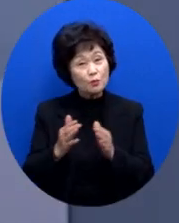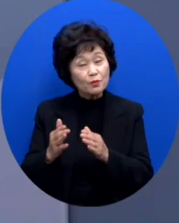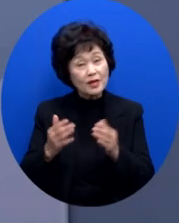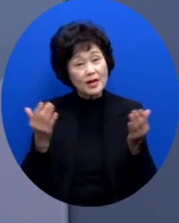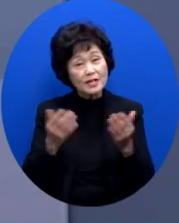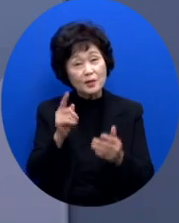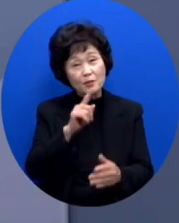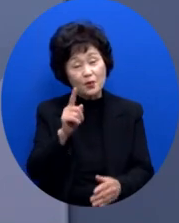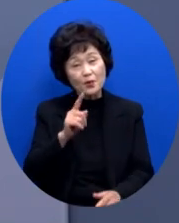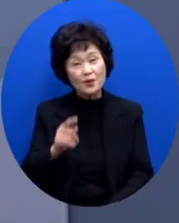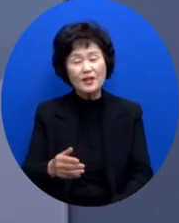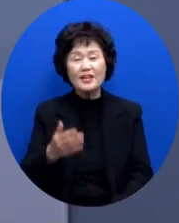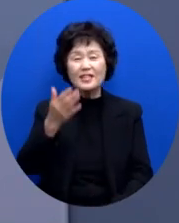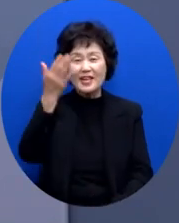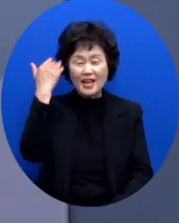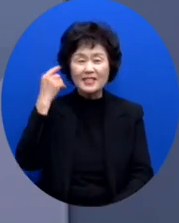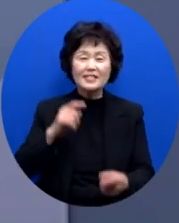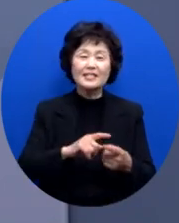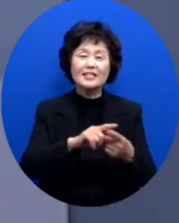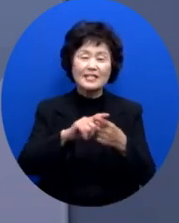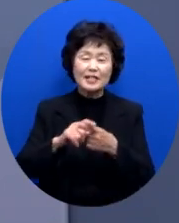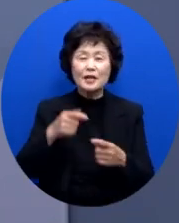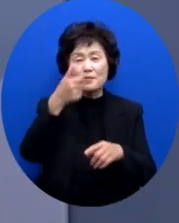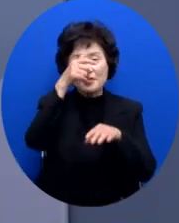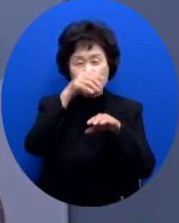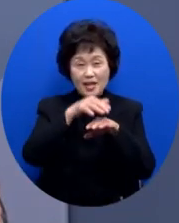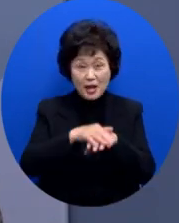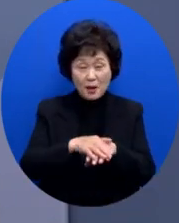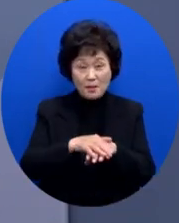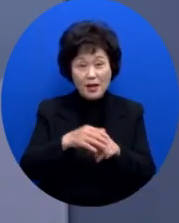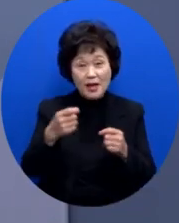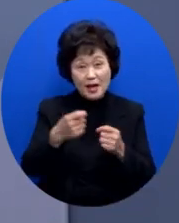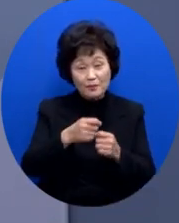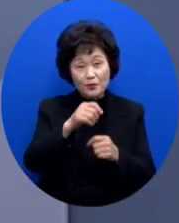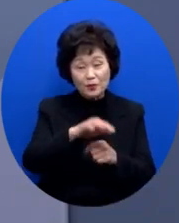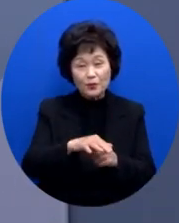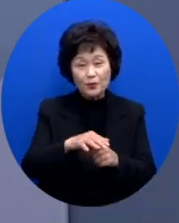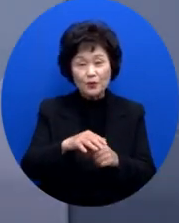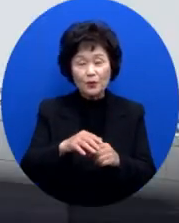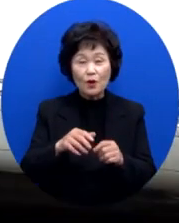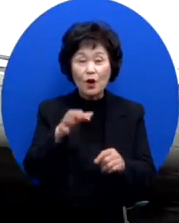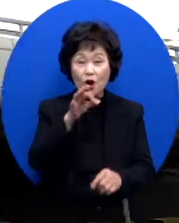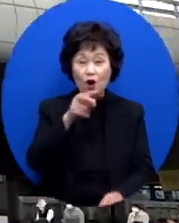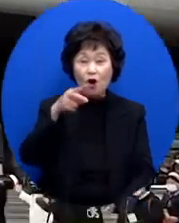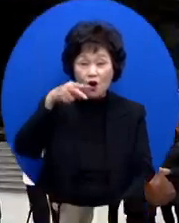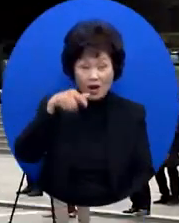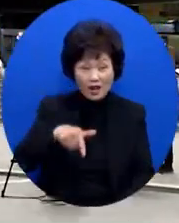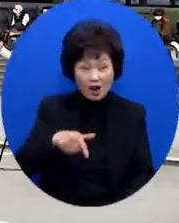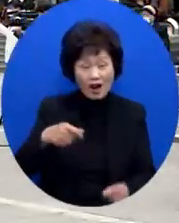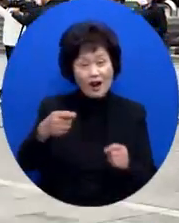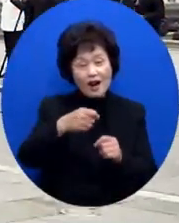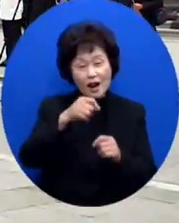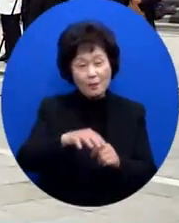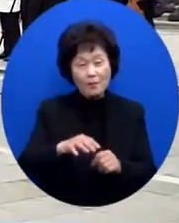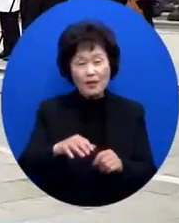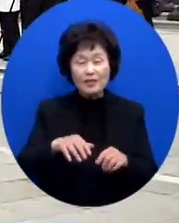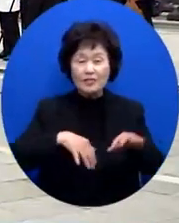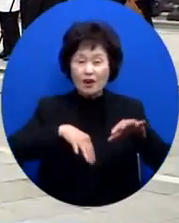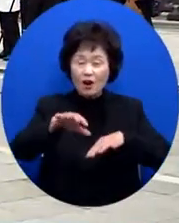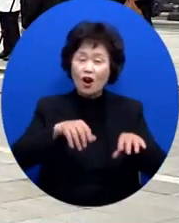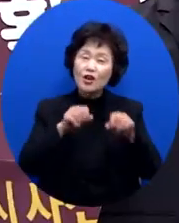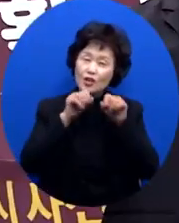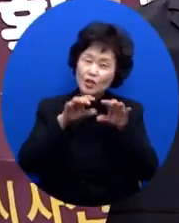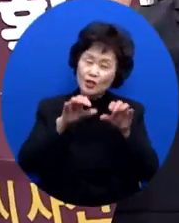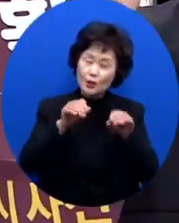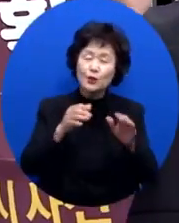예전에는 저희가 이제 부활절 연합예배를 앞두고 역전 앞에 모여서 거리 전도도 하고 또 기도회도 하고 그렇게 했었는데,